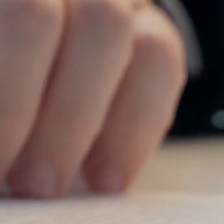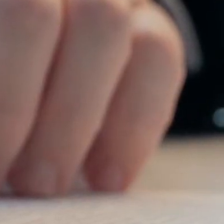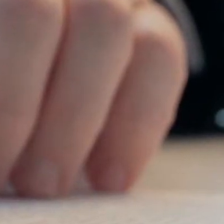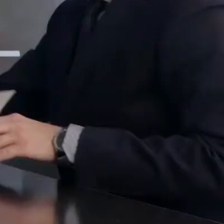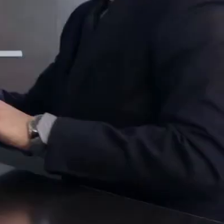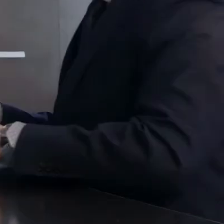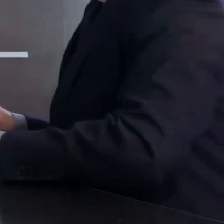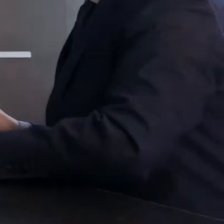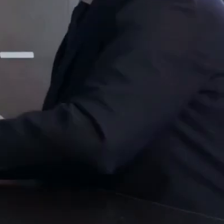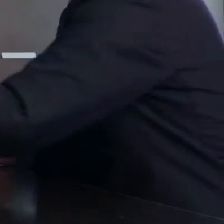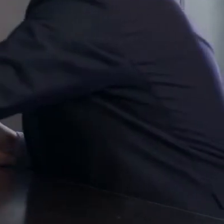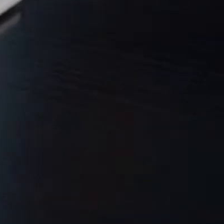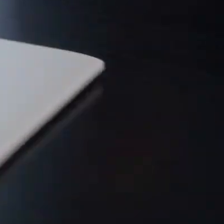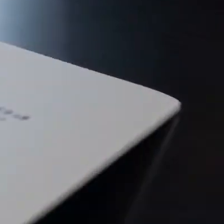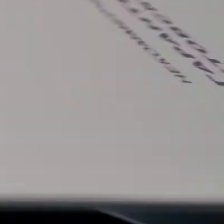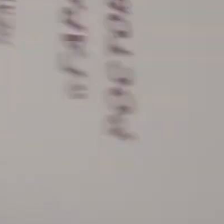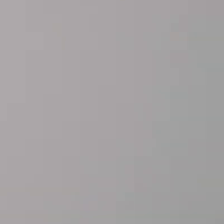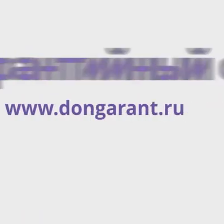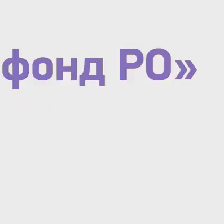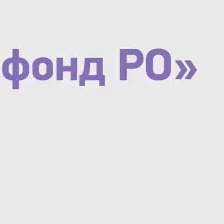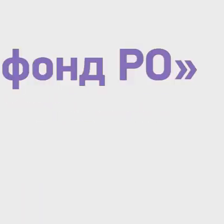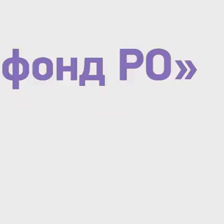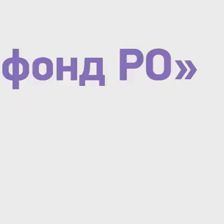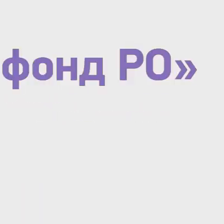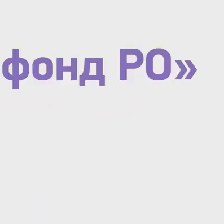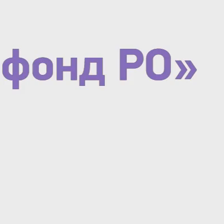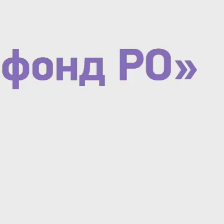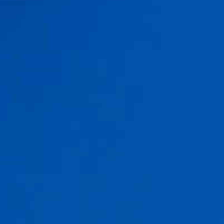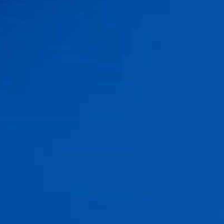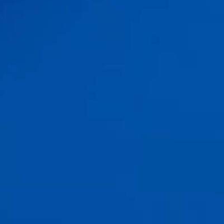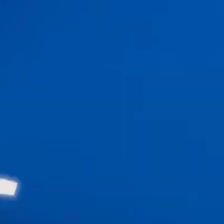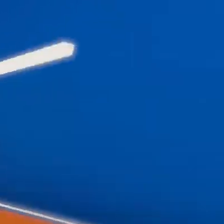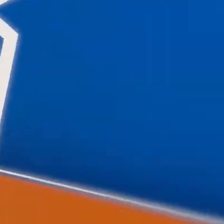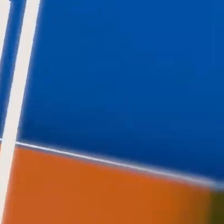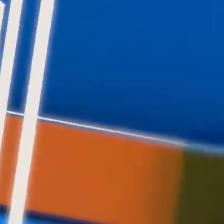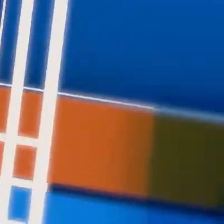поручительство фонда и заверши сделку с банком. Гарантийный фонд Ростовской области –